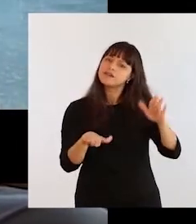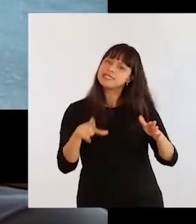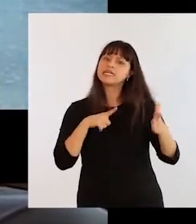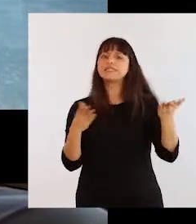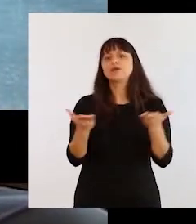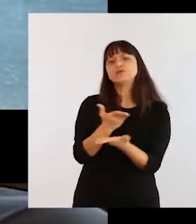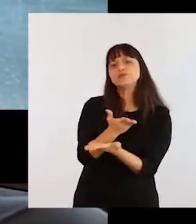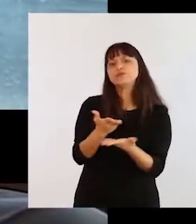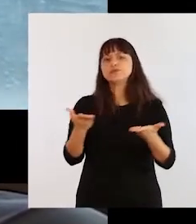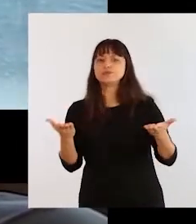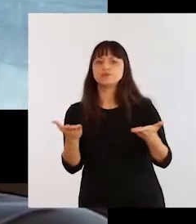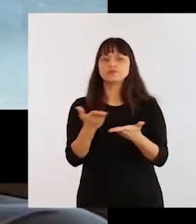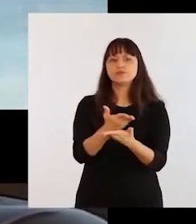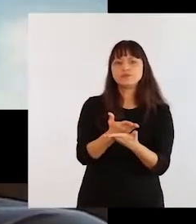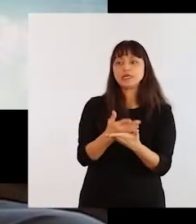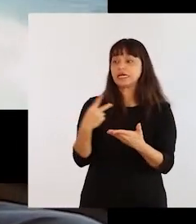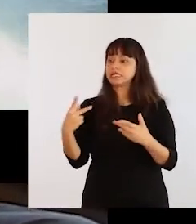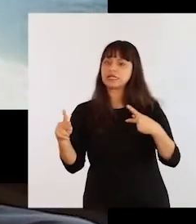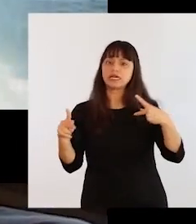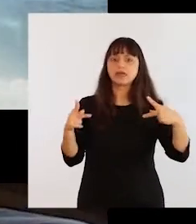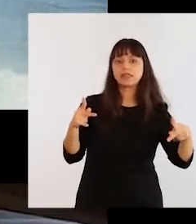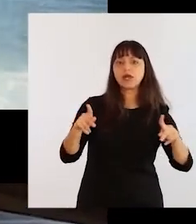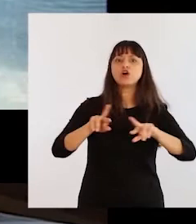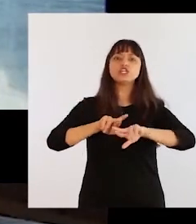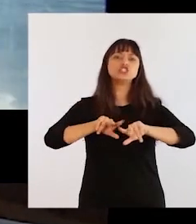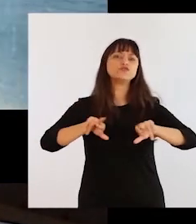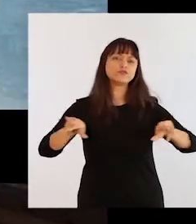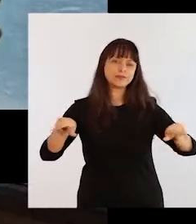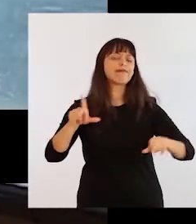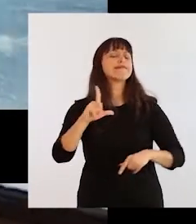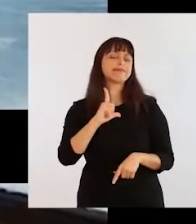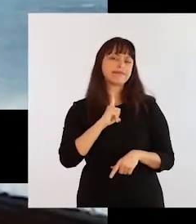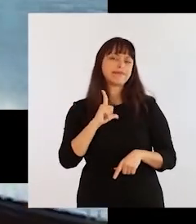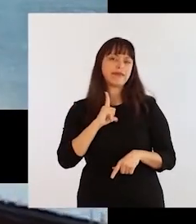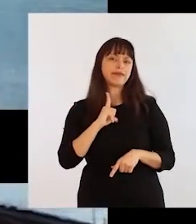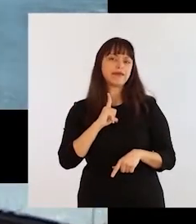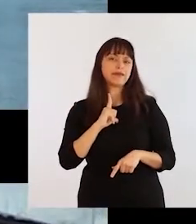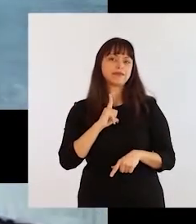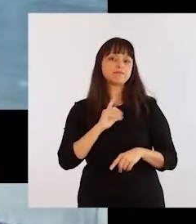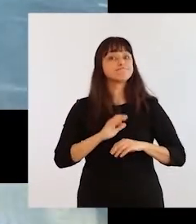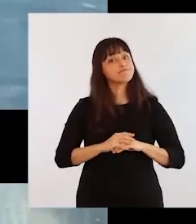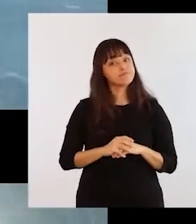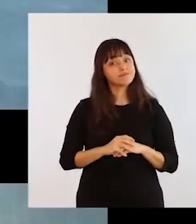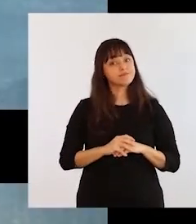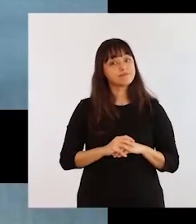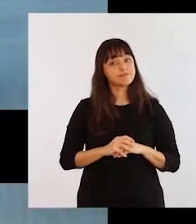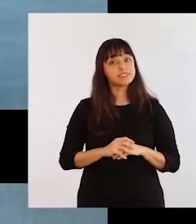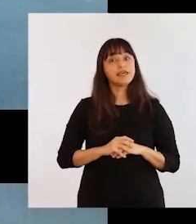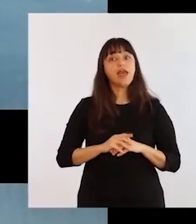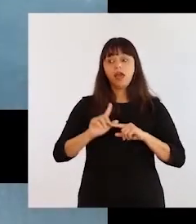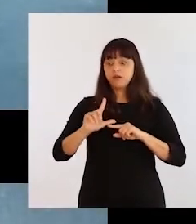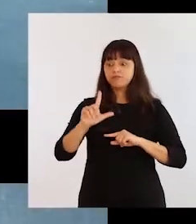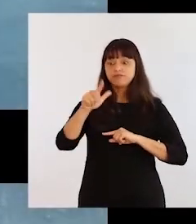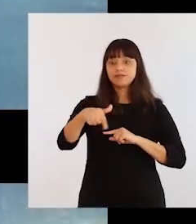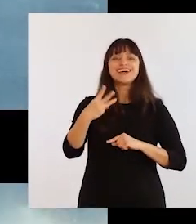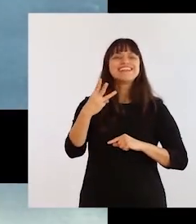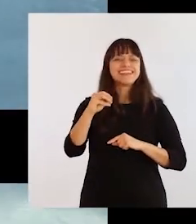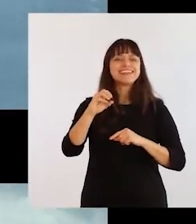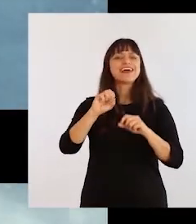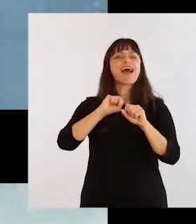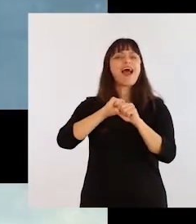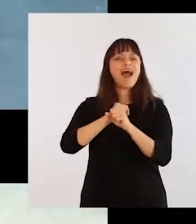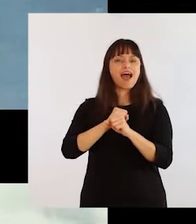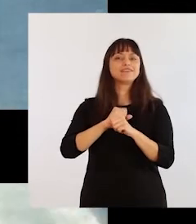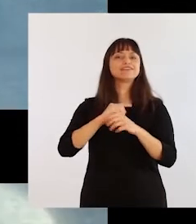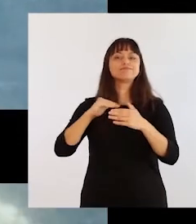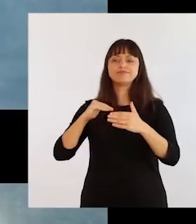en s'accommodant des essentialités et des différences des autres. Eh bien, en 30